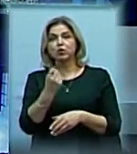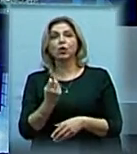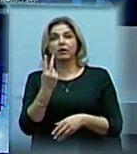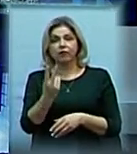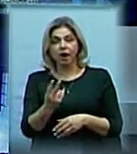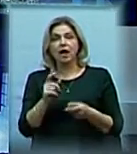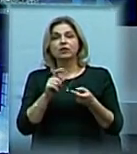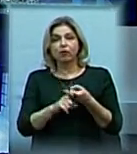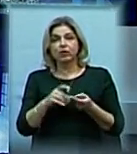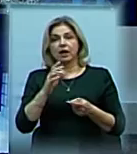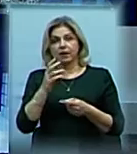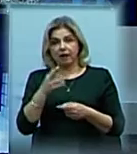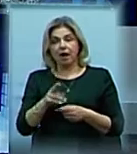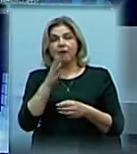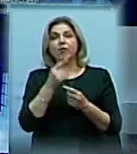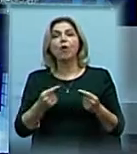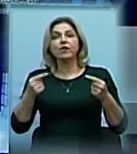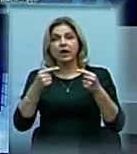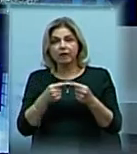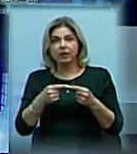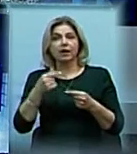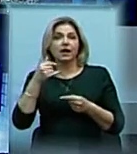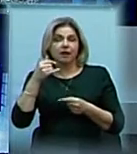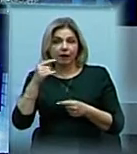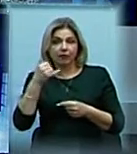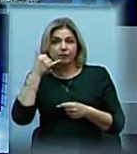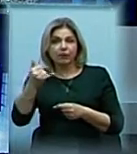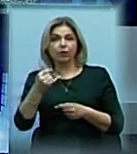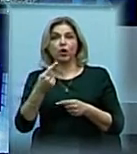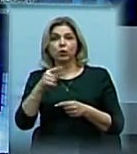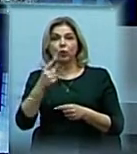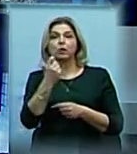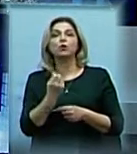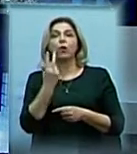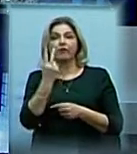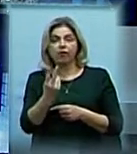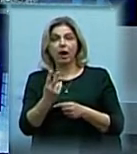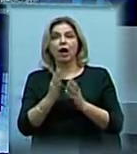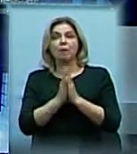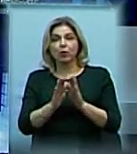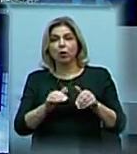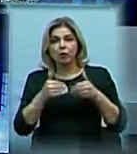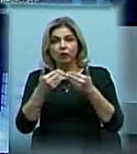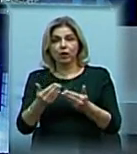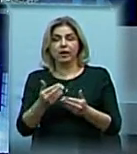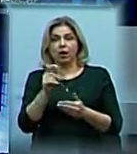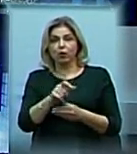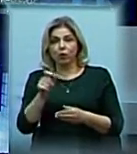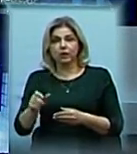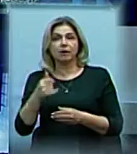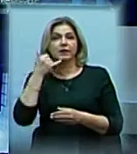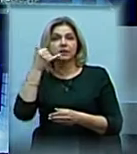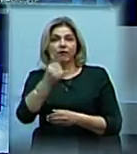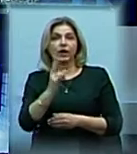для своєчасного реагування на заяви та повідомлення, які надходять за спецномером 102, пропонують громадянам звертатися безпосередньо